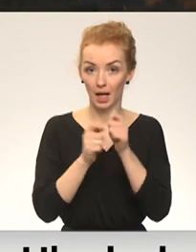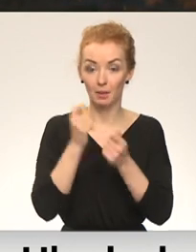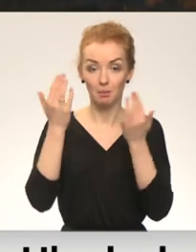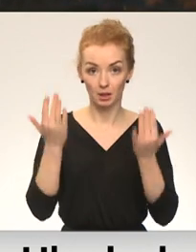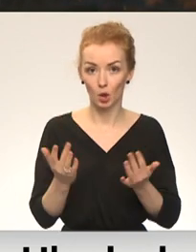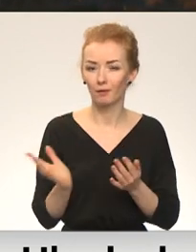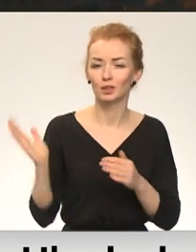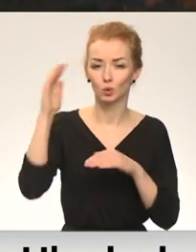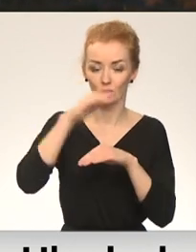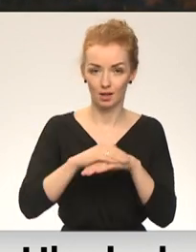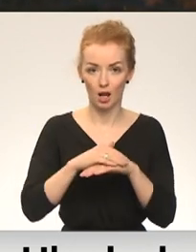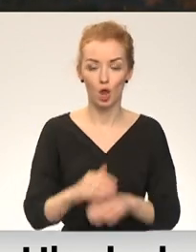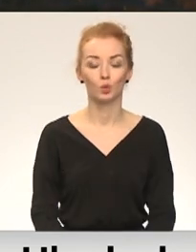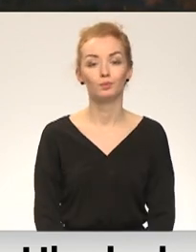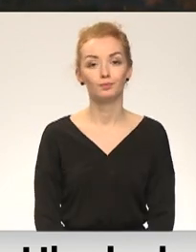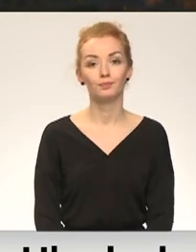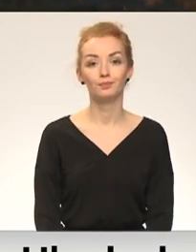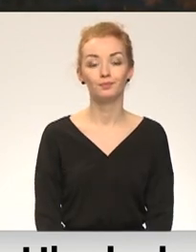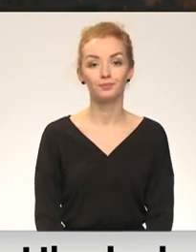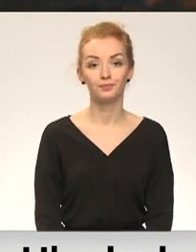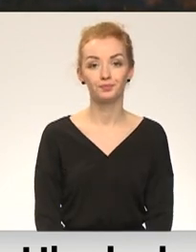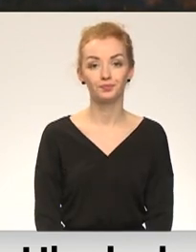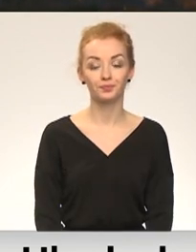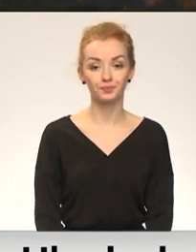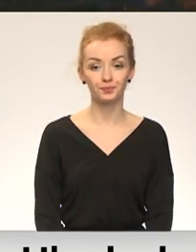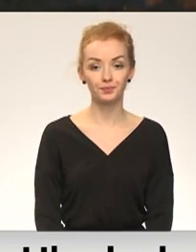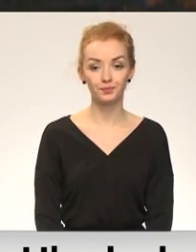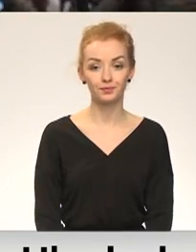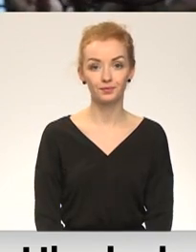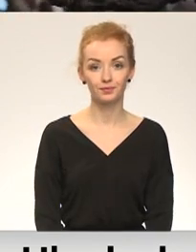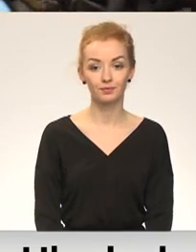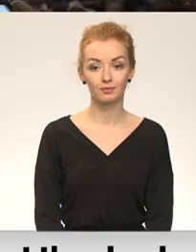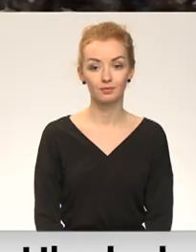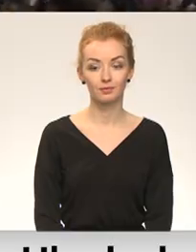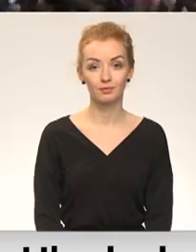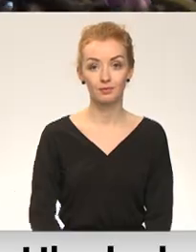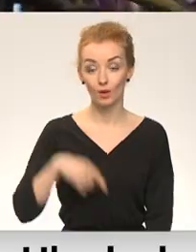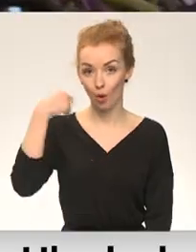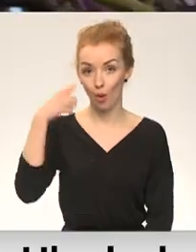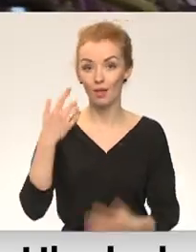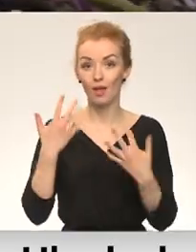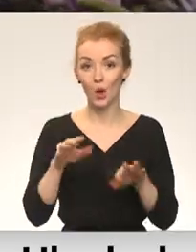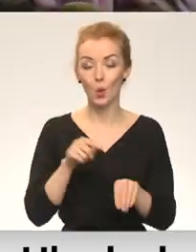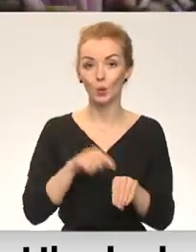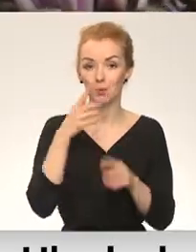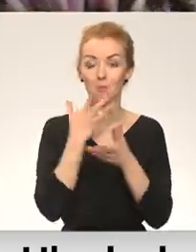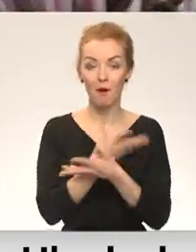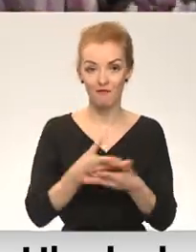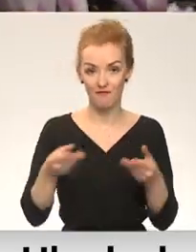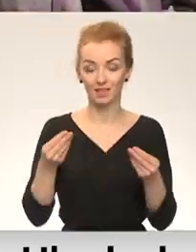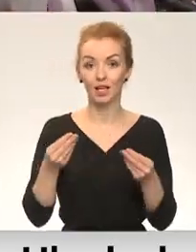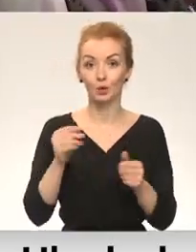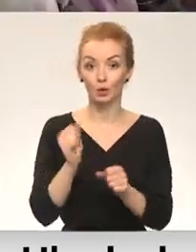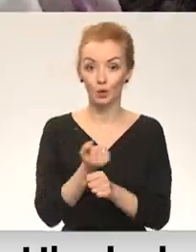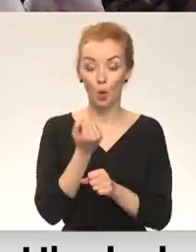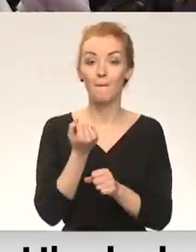garumā. Un stāsta mūsu korespondente Lielbritānijā Jūze Kāve. Londonā jau jūtamas pavasara vēsmas,